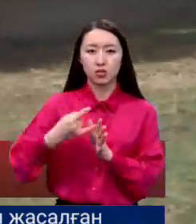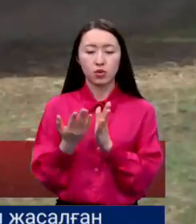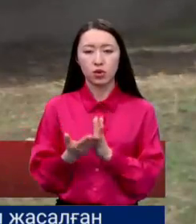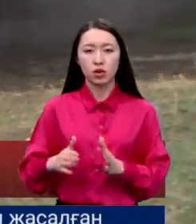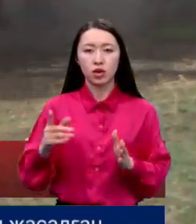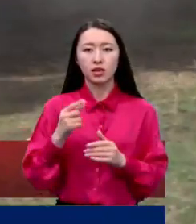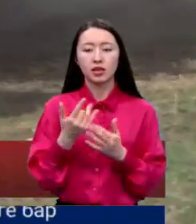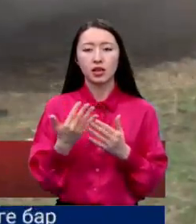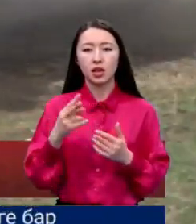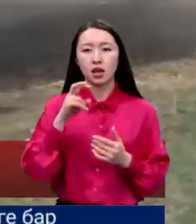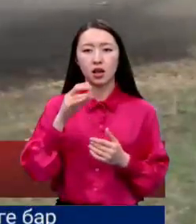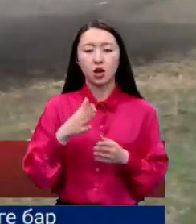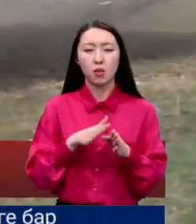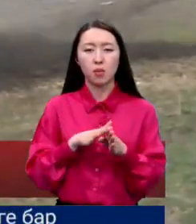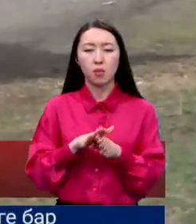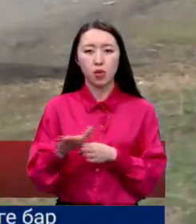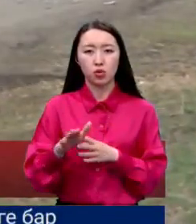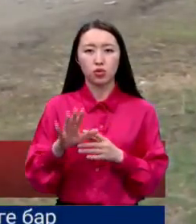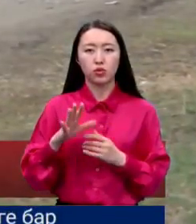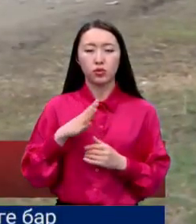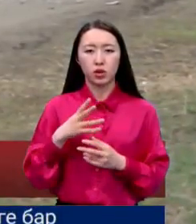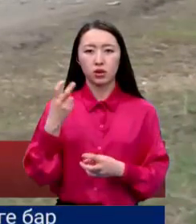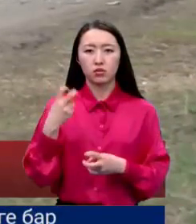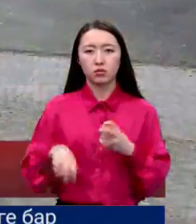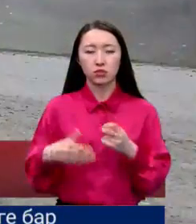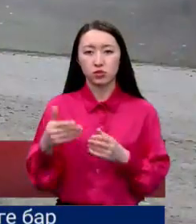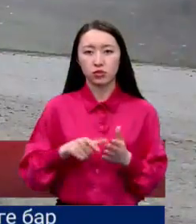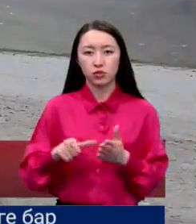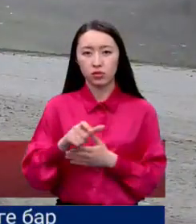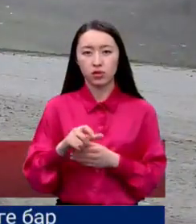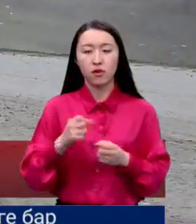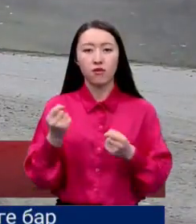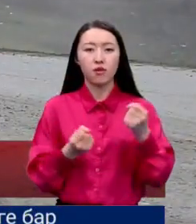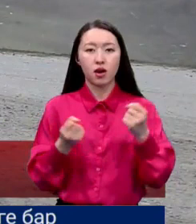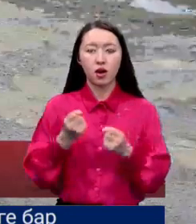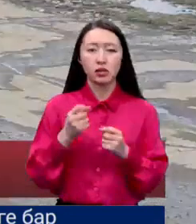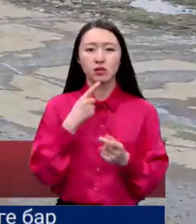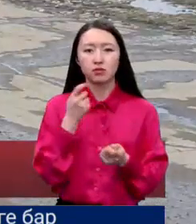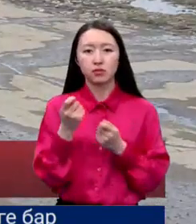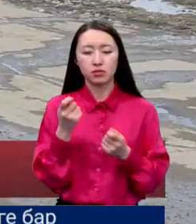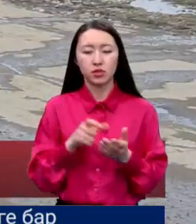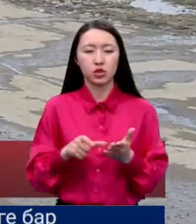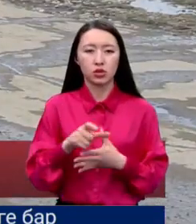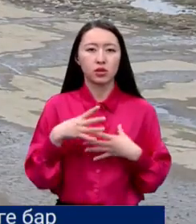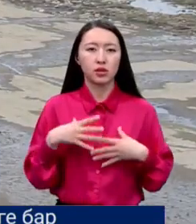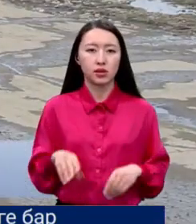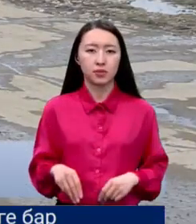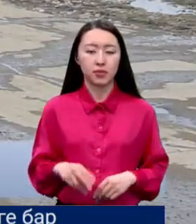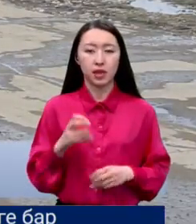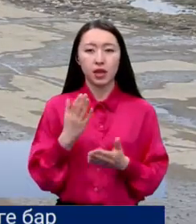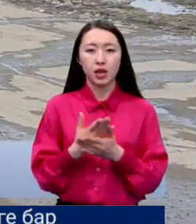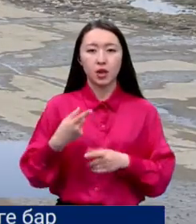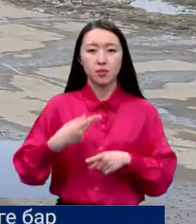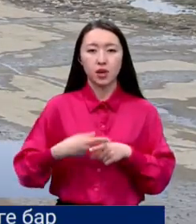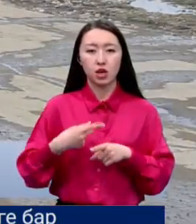несколько лет полностью разбили трассу. Ограничительные знаки и скоростной режим водители просто игнорируют. С самого, грубо говоря, перекрестка